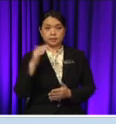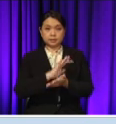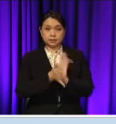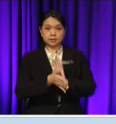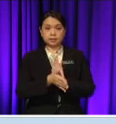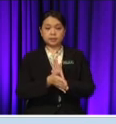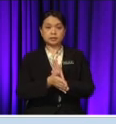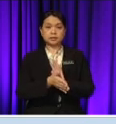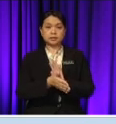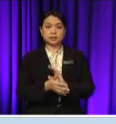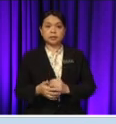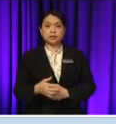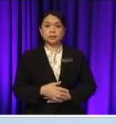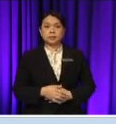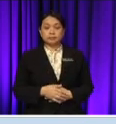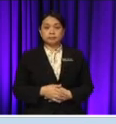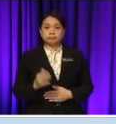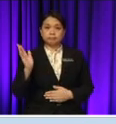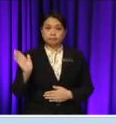lagi yang negatif